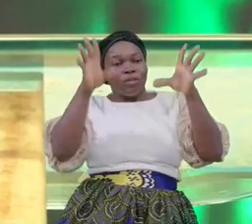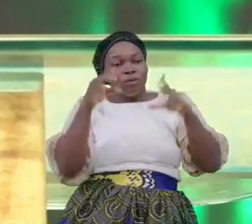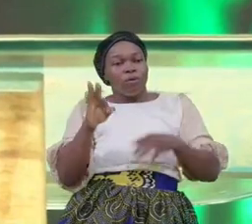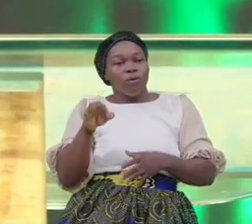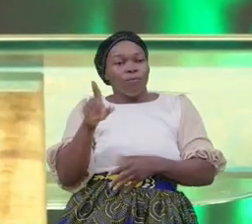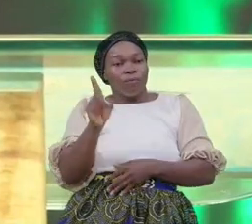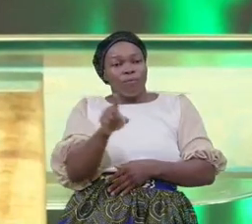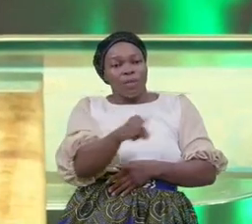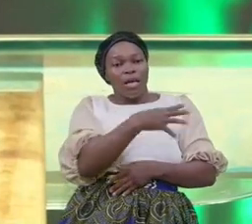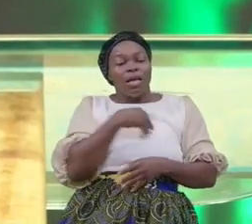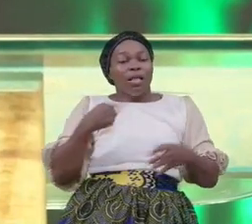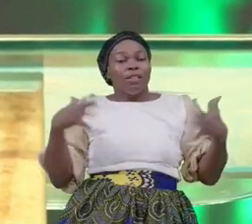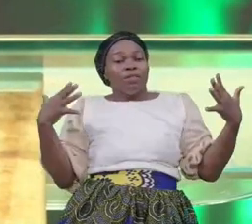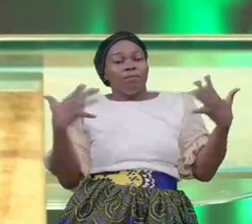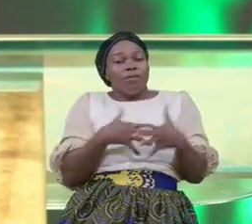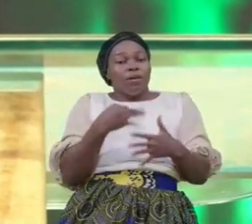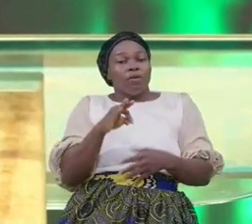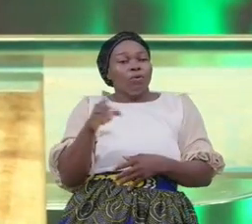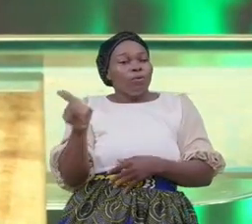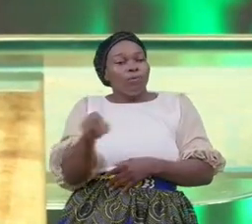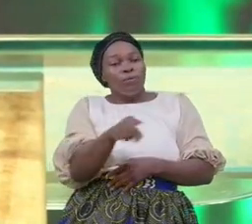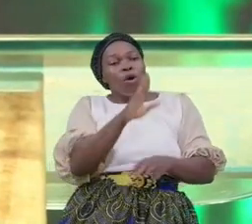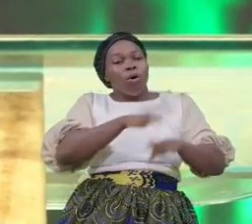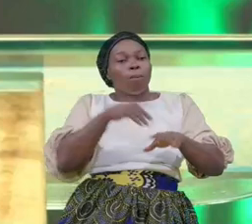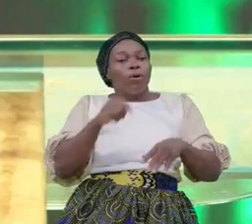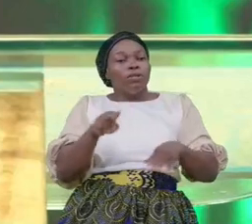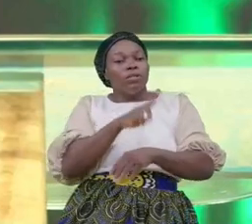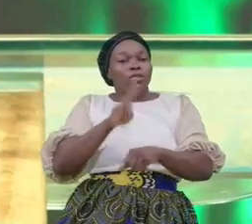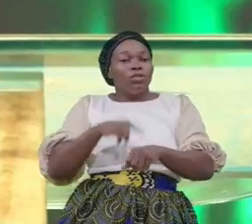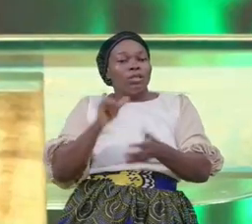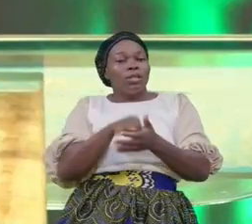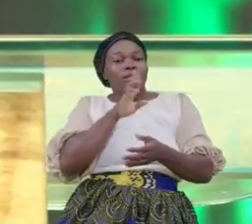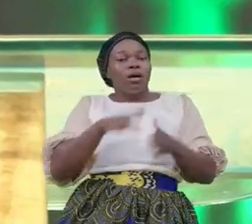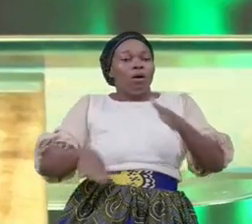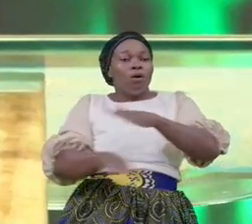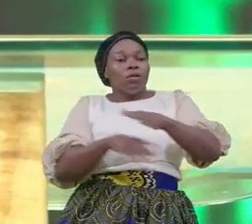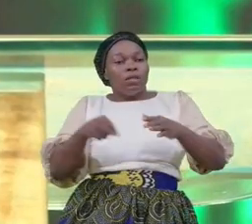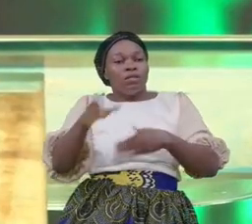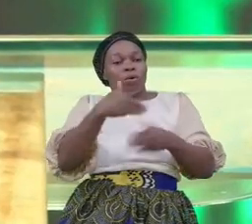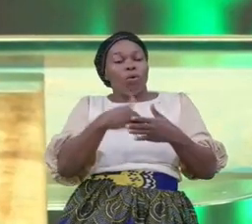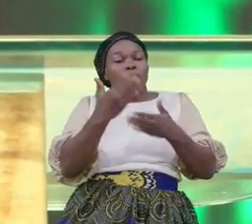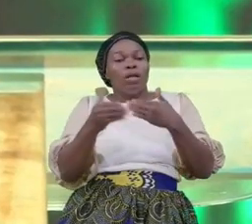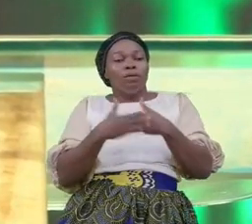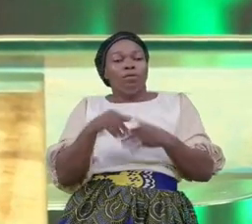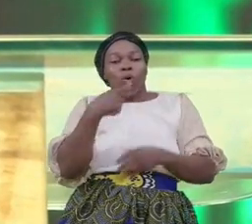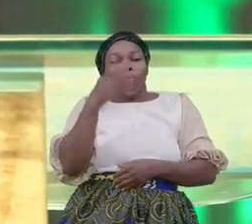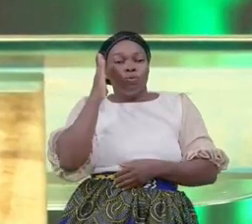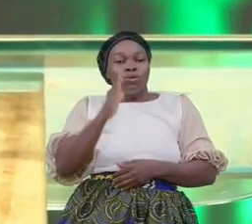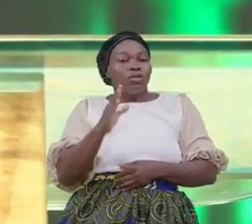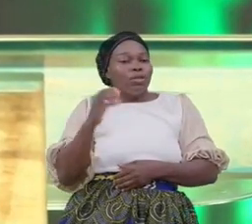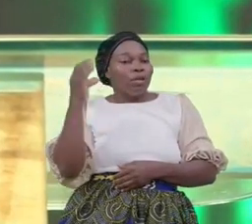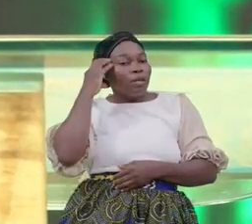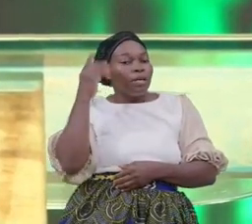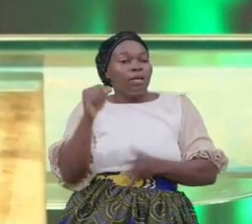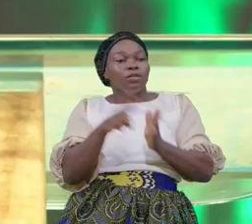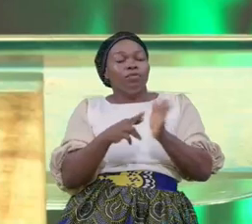toi sur tous les peuples qui sont sous le ciel. Et au bruit de ta